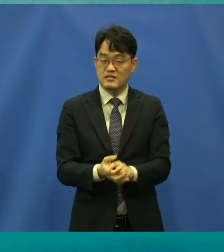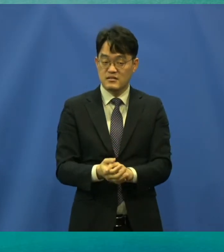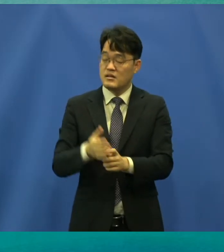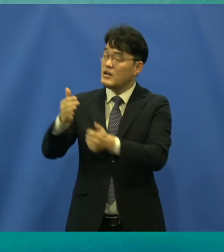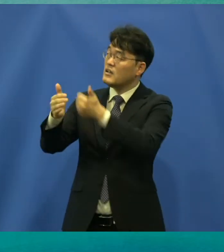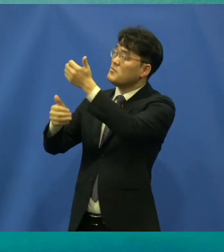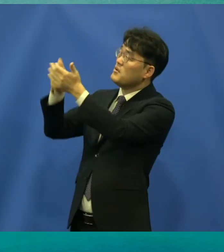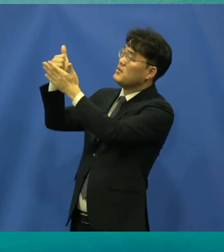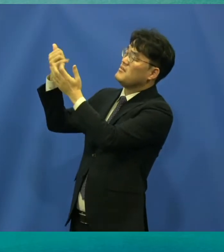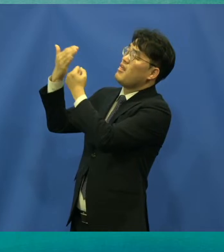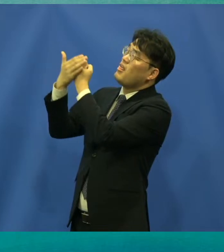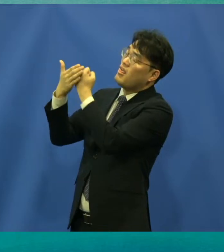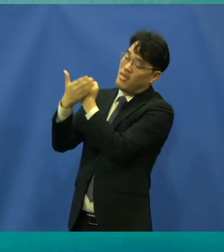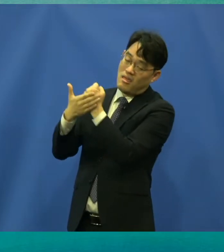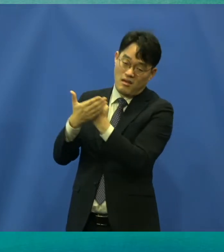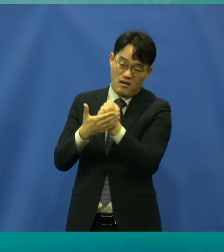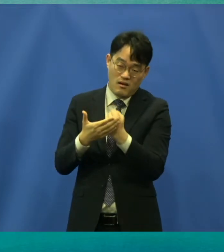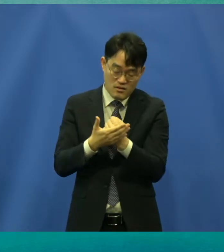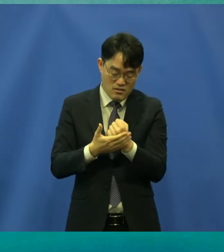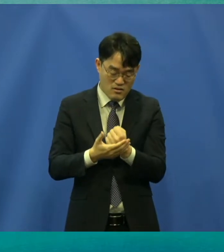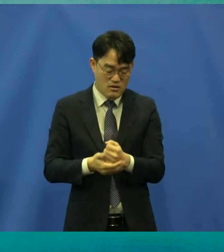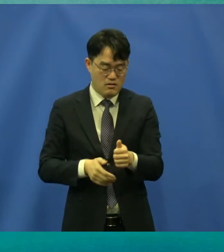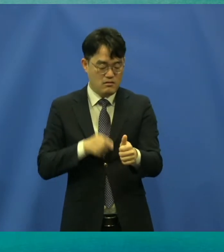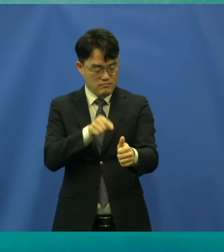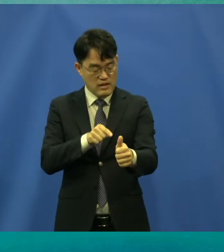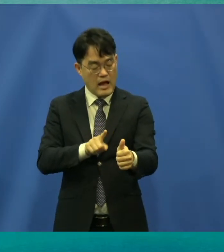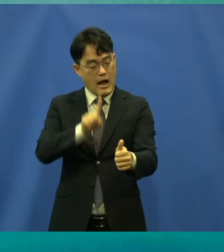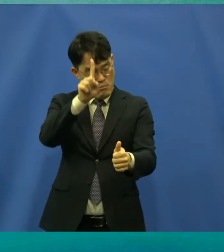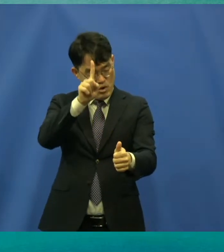은혜는 다시 한 번 더,